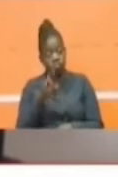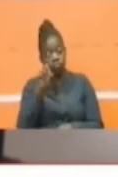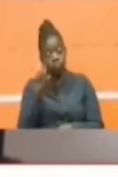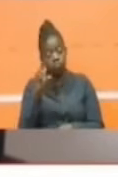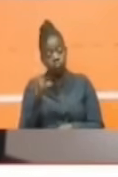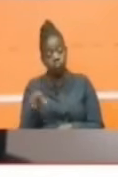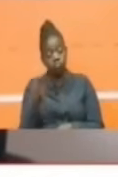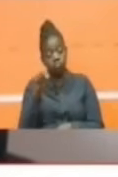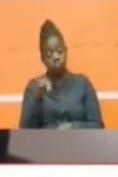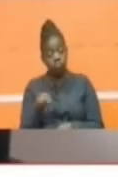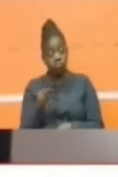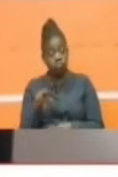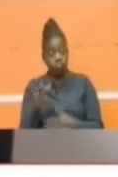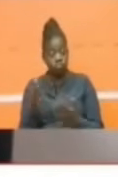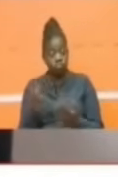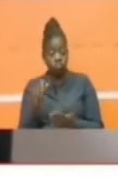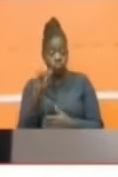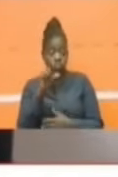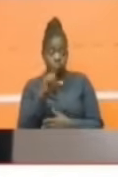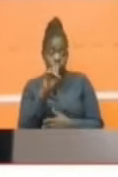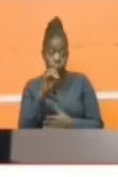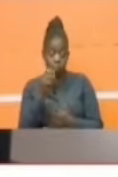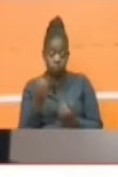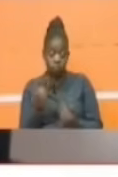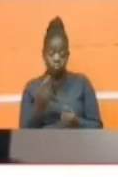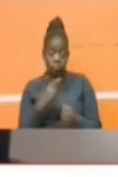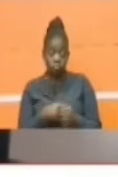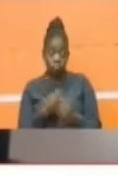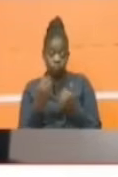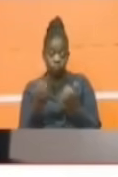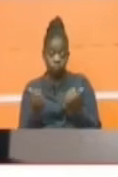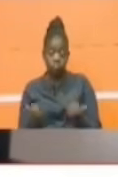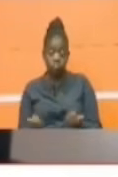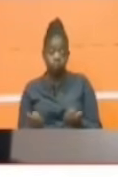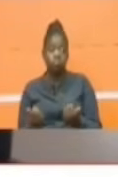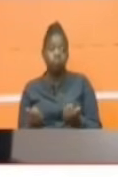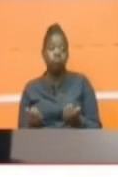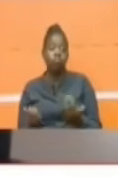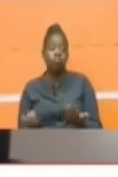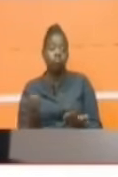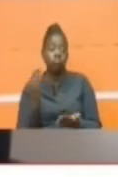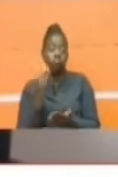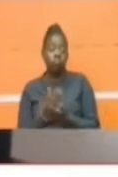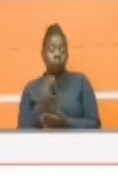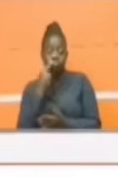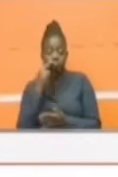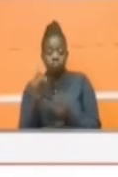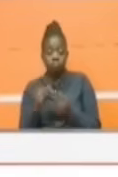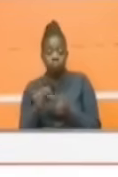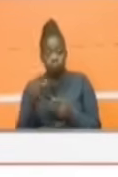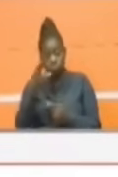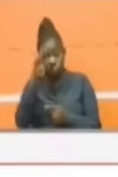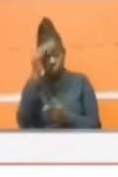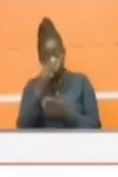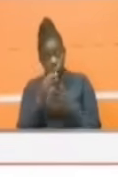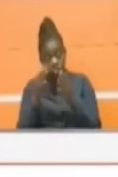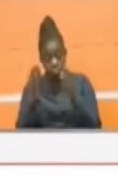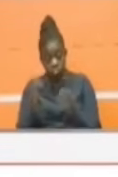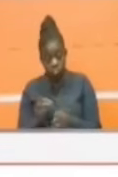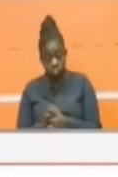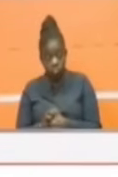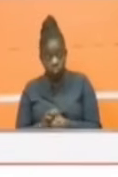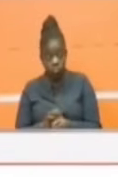nasana. Alisha fiki nsubuka. Kami ni chisira bana. Mbavi kubiraka lagala. Ila wafunumu echo kuhiga. Tula